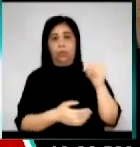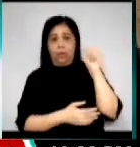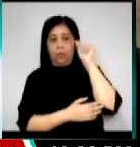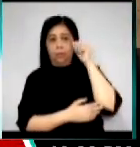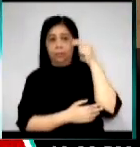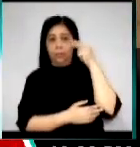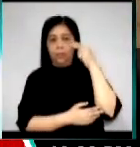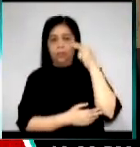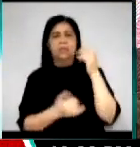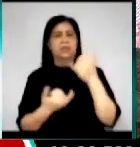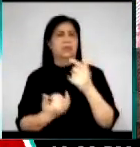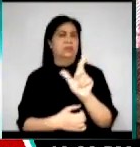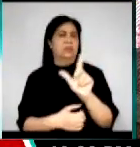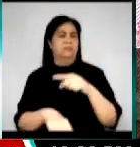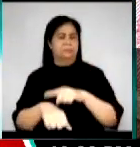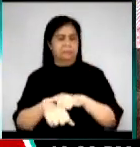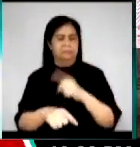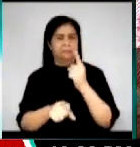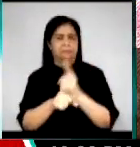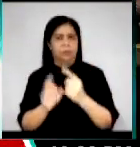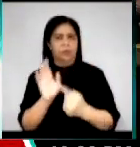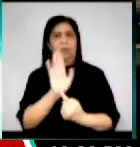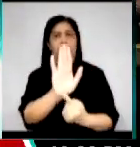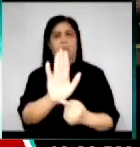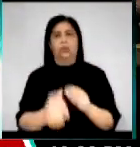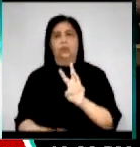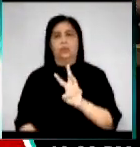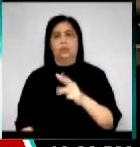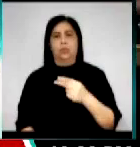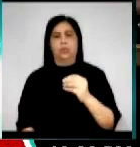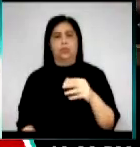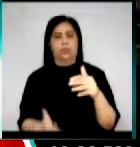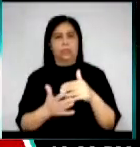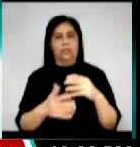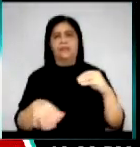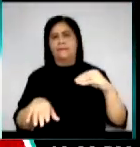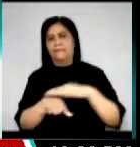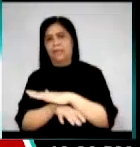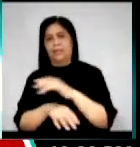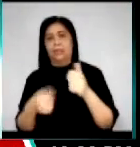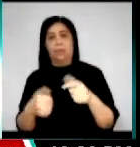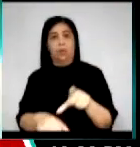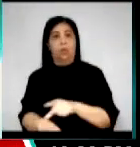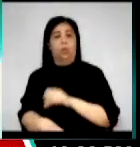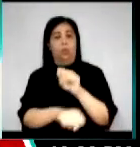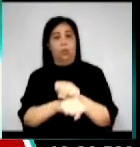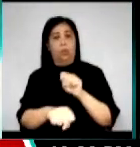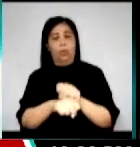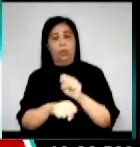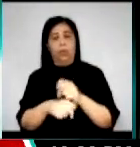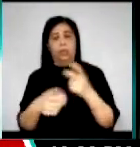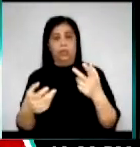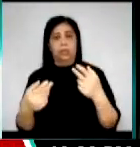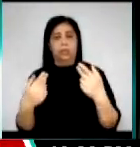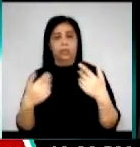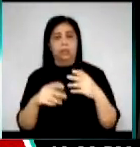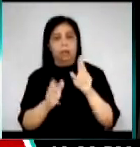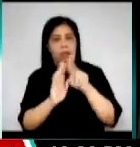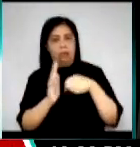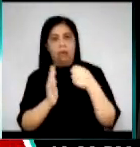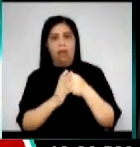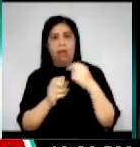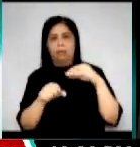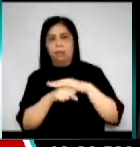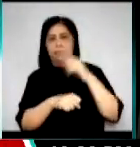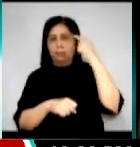napapanahon ang inilabas na pag-aaral ng WHO. Apektado raw ng long working hours ang physiological, mental at iba pang health